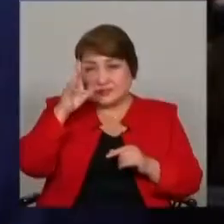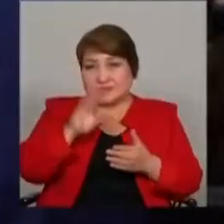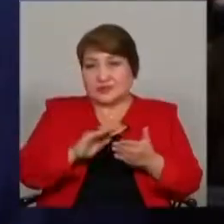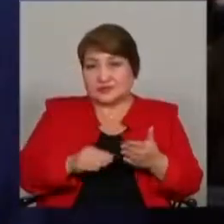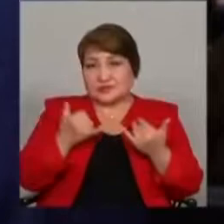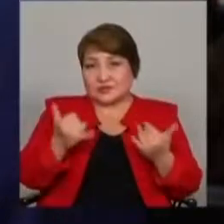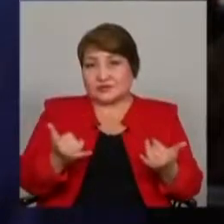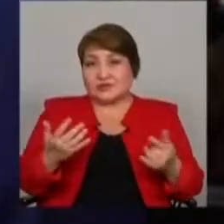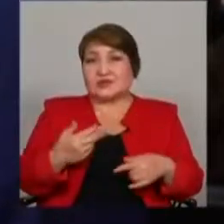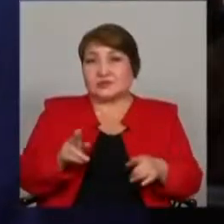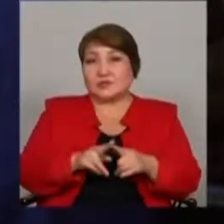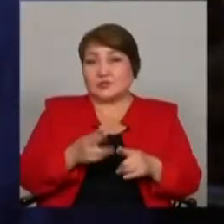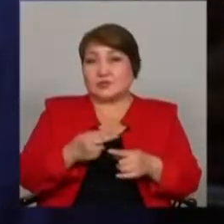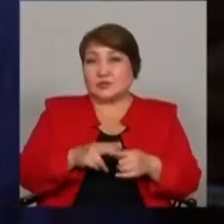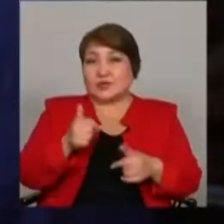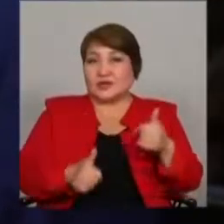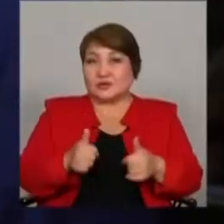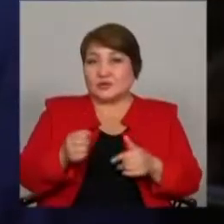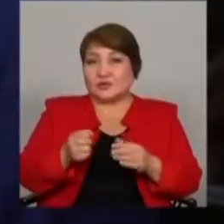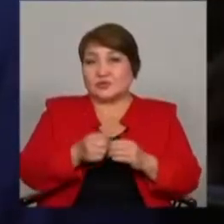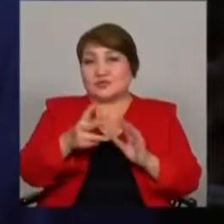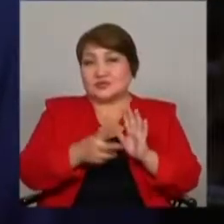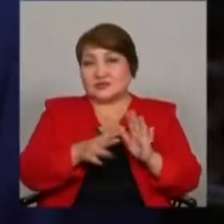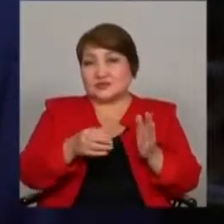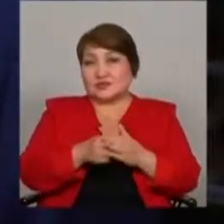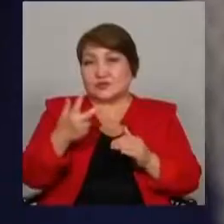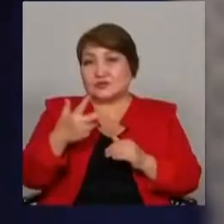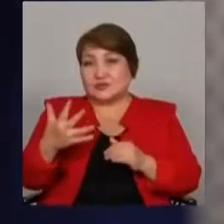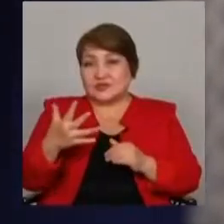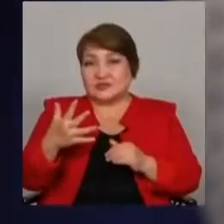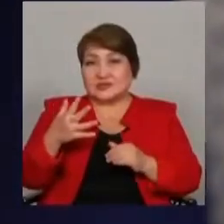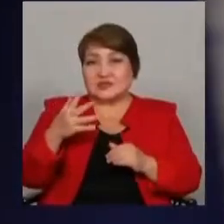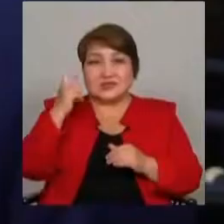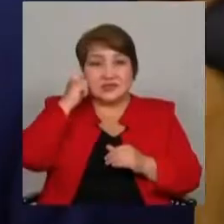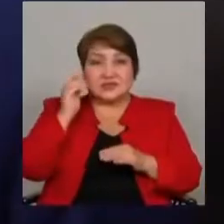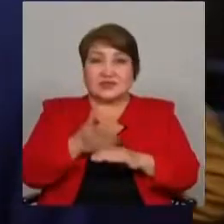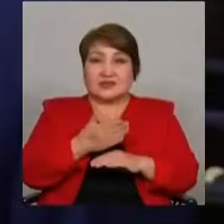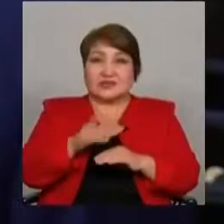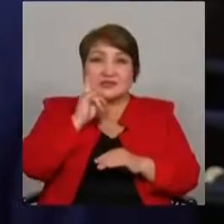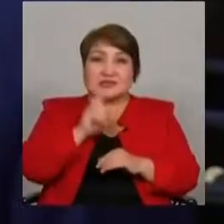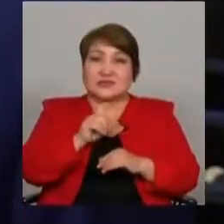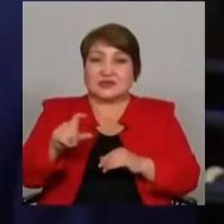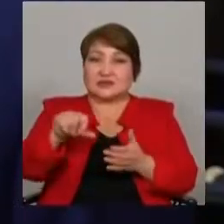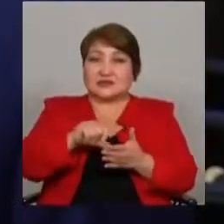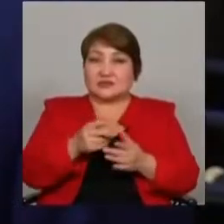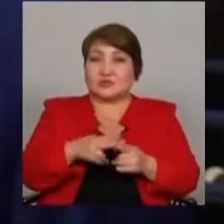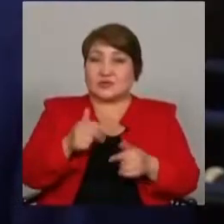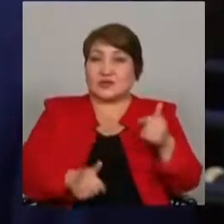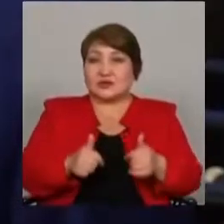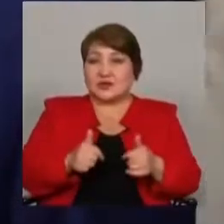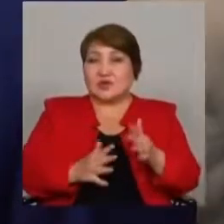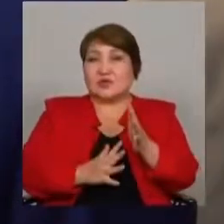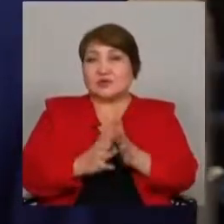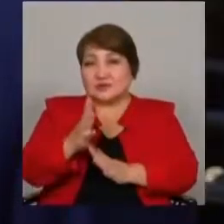Bul байқауға 18-35 жас аралығындағы жастар қатысты. Жалпы бұндай байқаулар өскелең